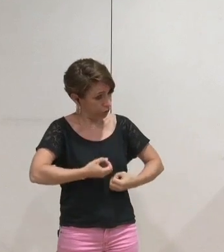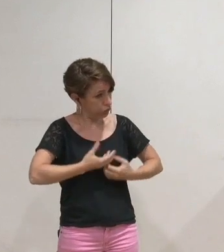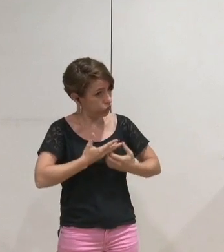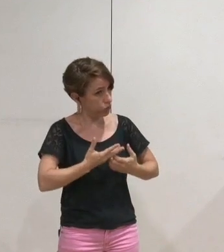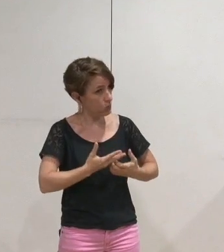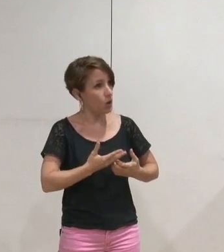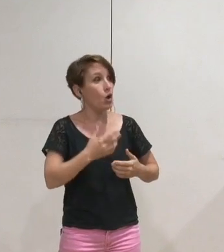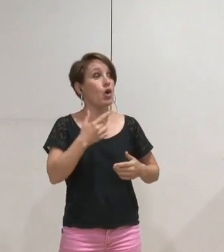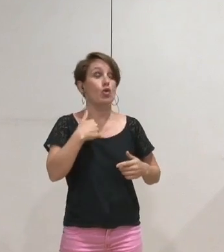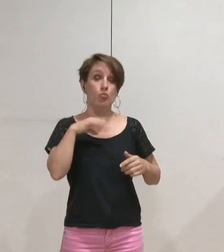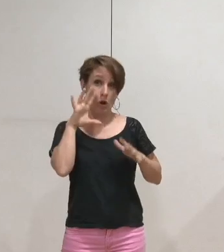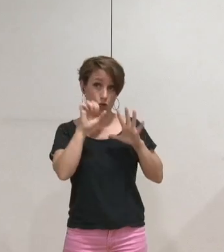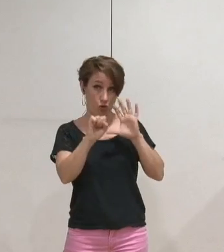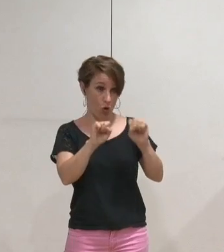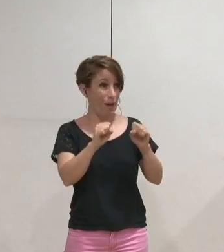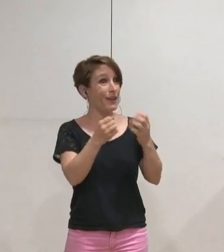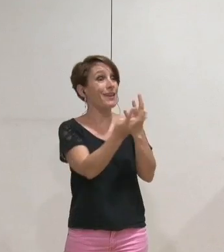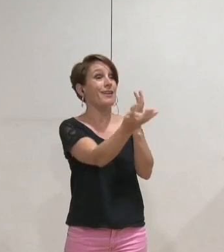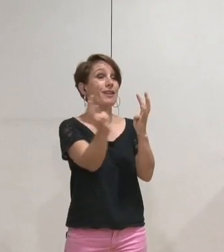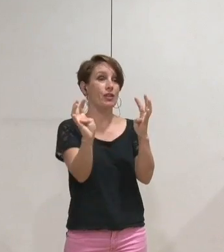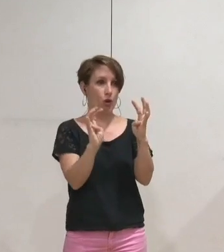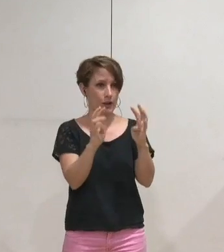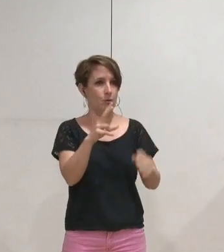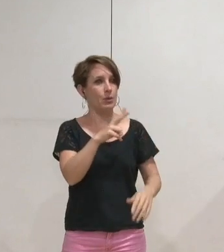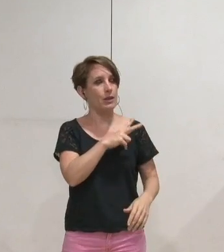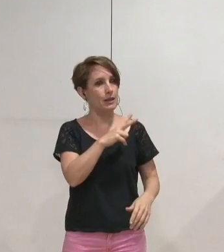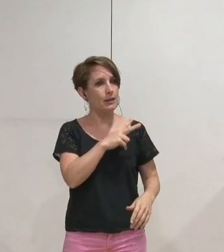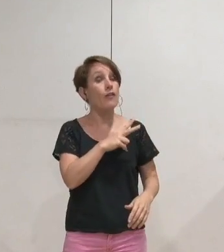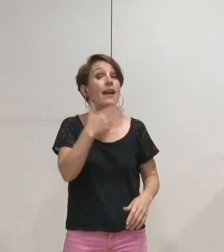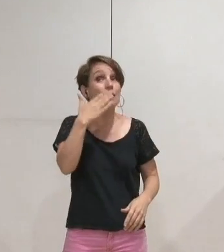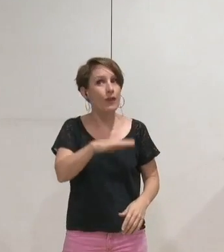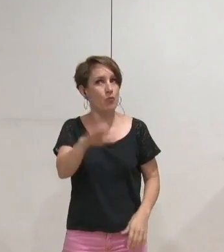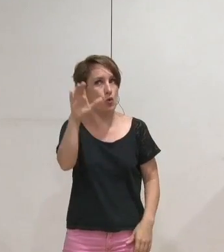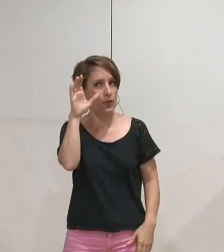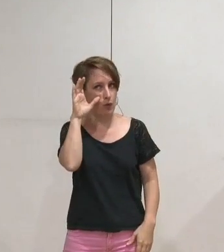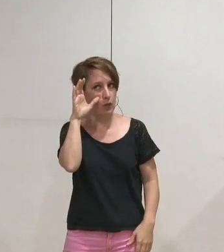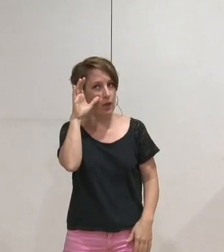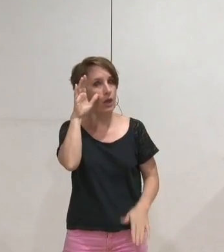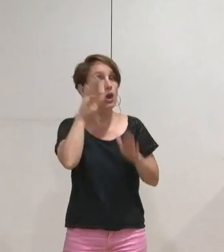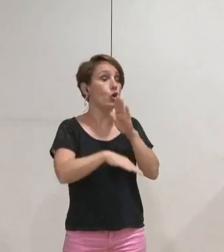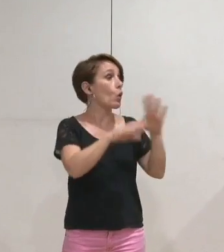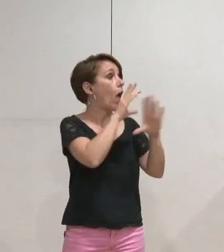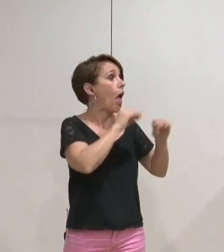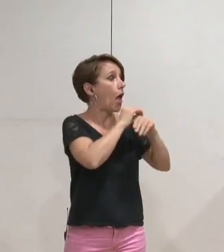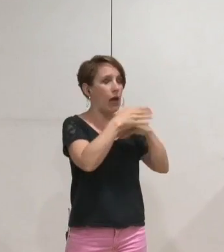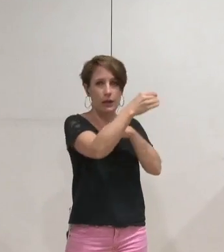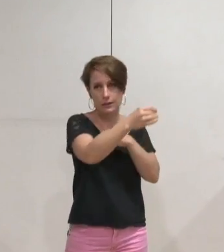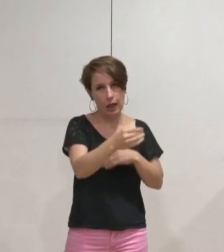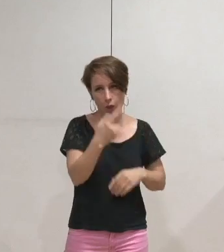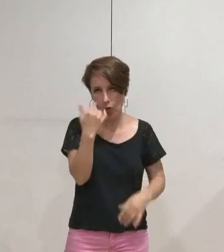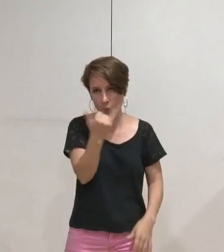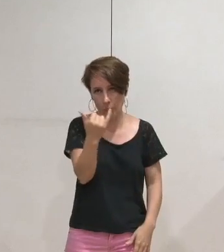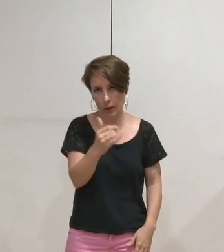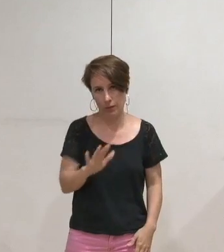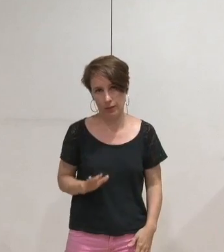dans cette assemblée qui ferait mieux d'écouter les débats plutôt que d'avoir des commentaires à l'extérieur qui n'ont pas lieu d'être